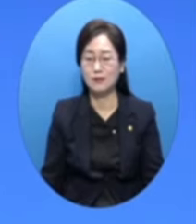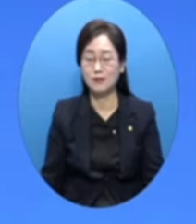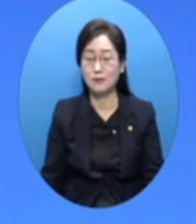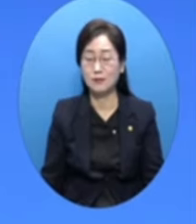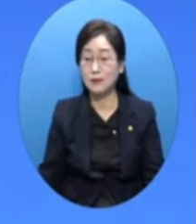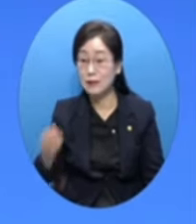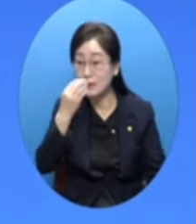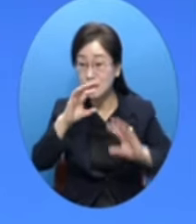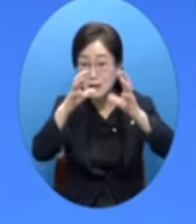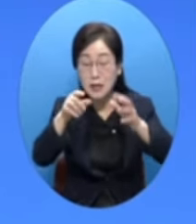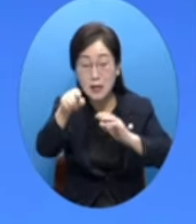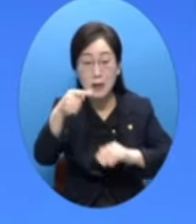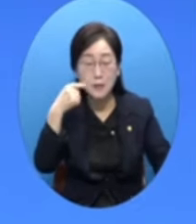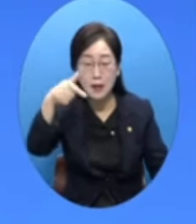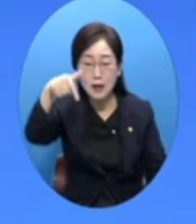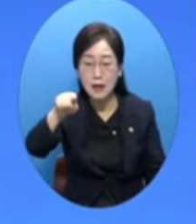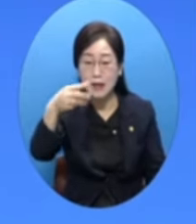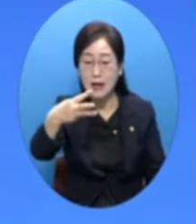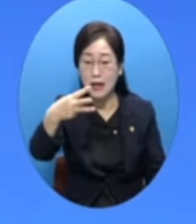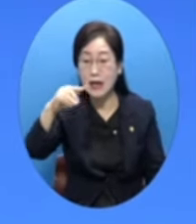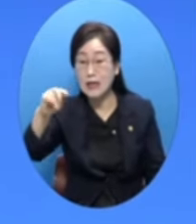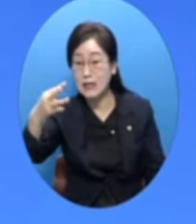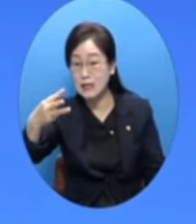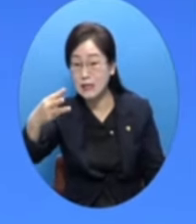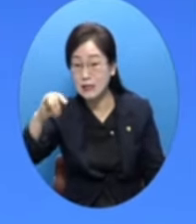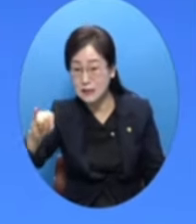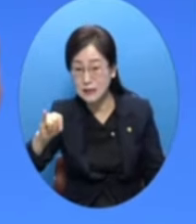이스라엘에 가면 갈릴리 바다가 있는데 그 갈릴리 바다를